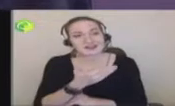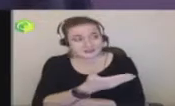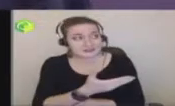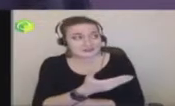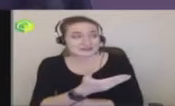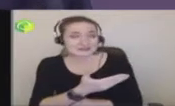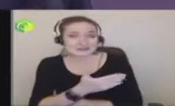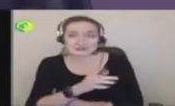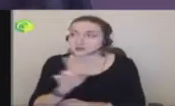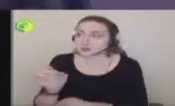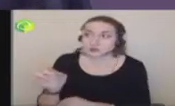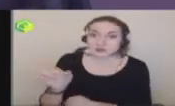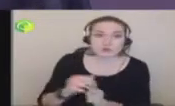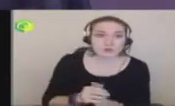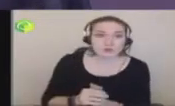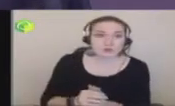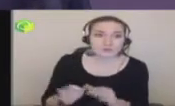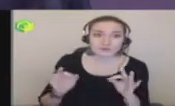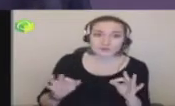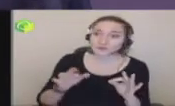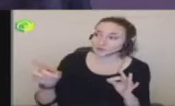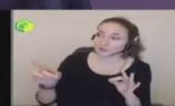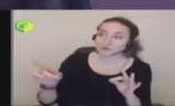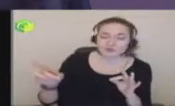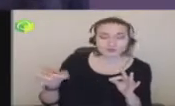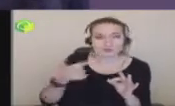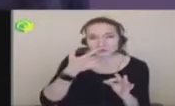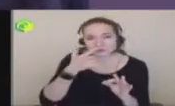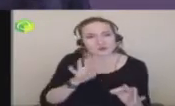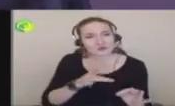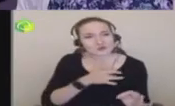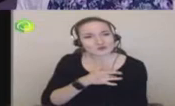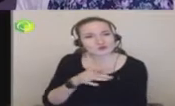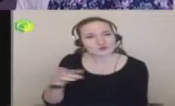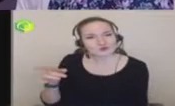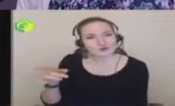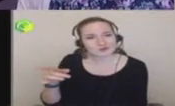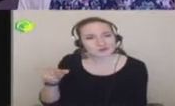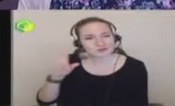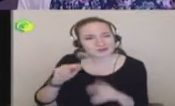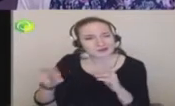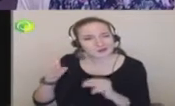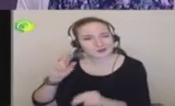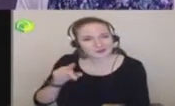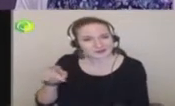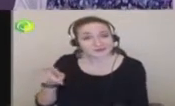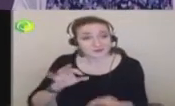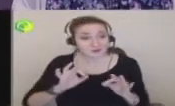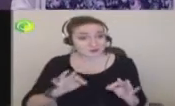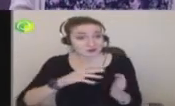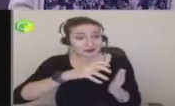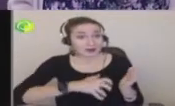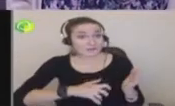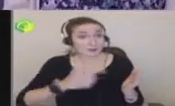Juste un petit mot. Je suis très touchée de ce que vous dites, et c'est ce que j'ai retrouvé, enfin, ce que j'ai rencontré dans mes travaux. En fait,